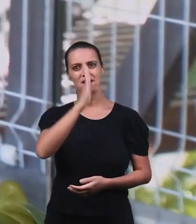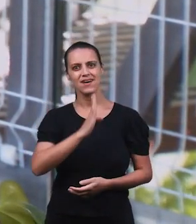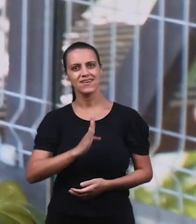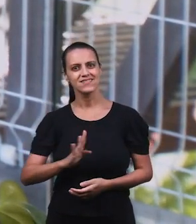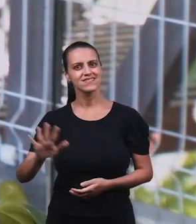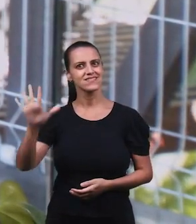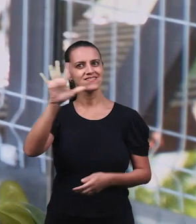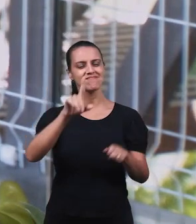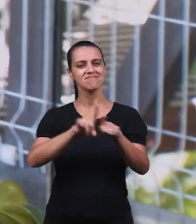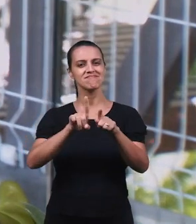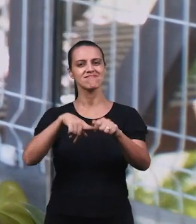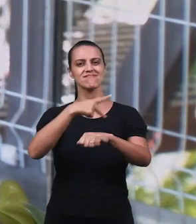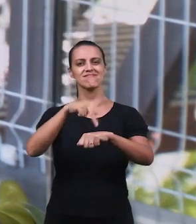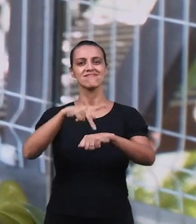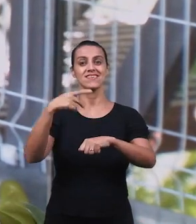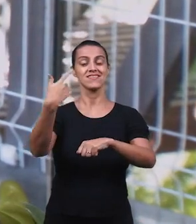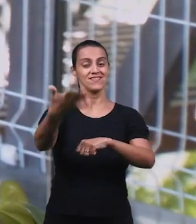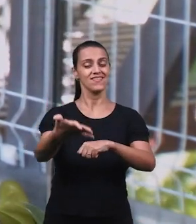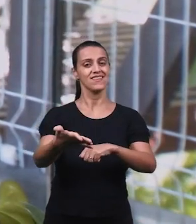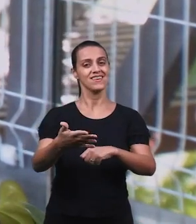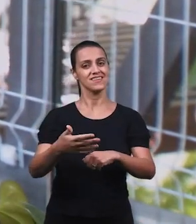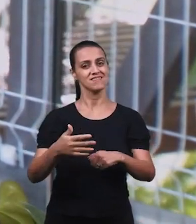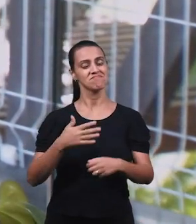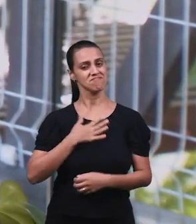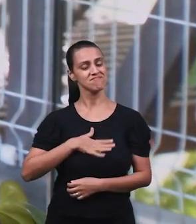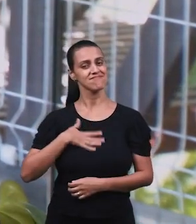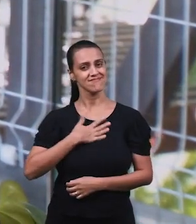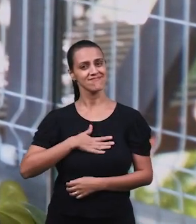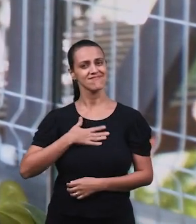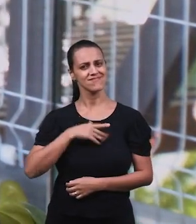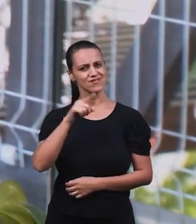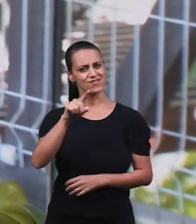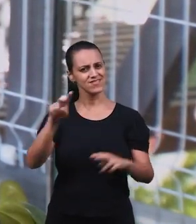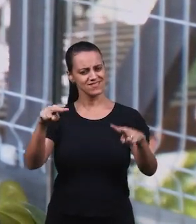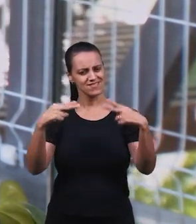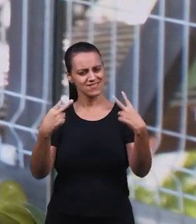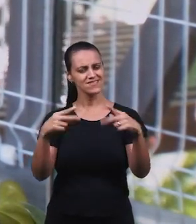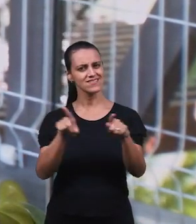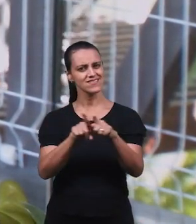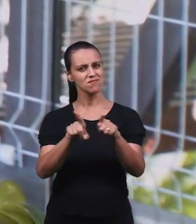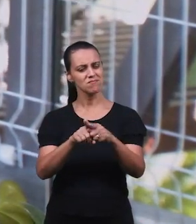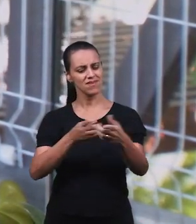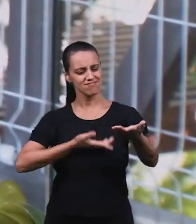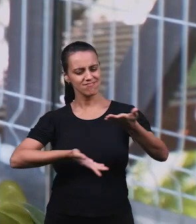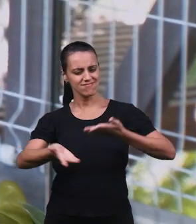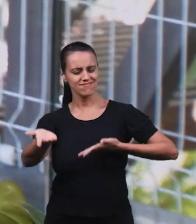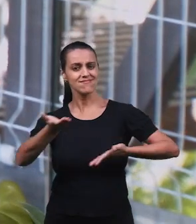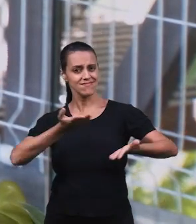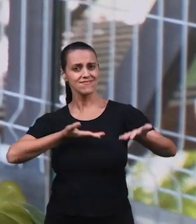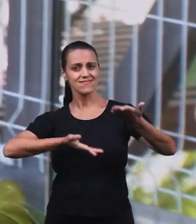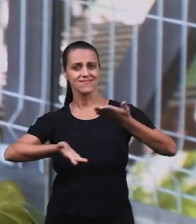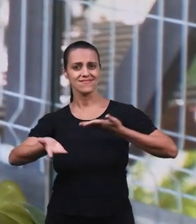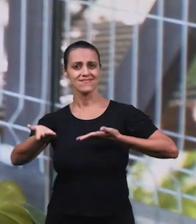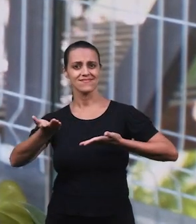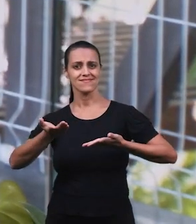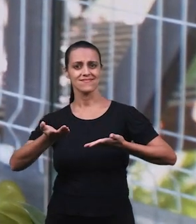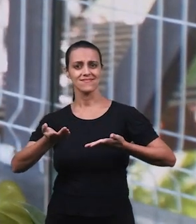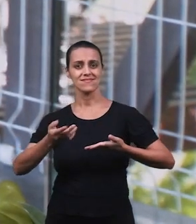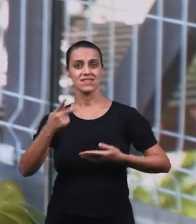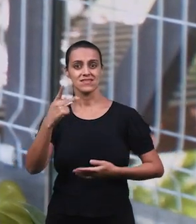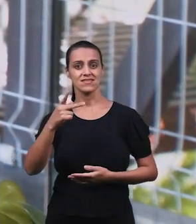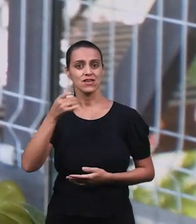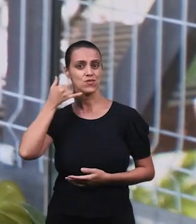de tout le Brésil et même de l'étranger. Ce qui nous réjouit beaucoup, sa participation. Interagissez avec